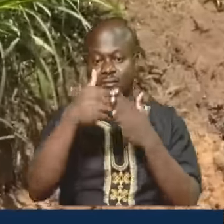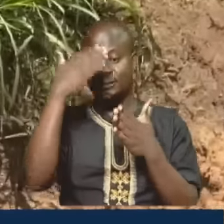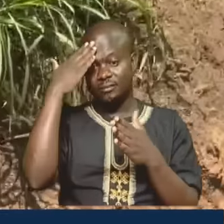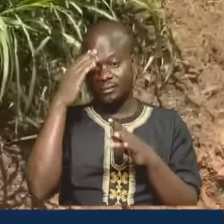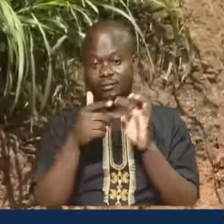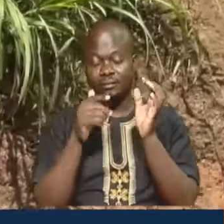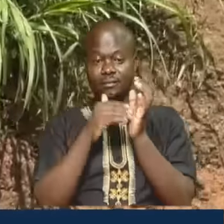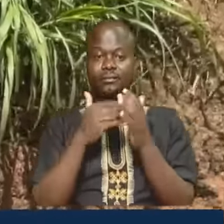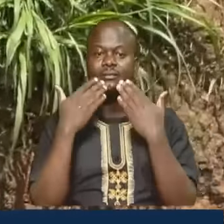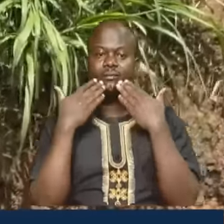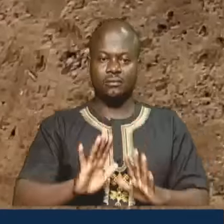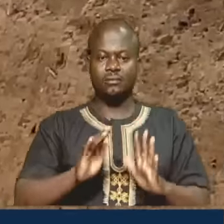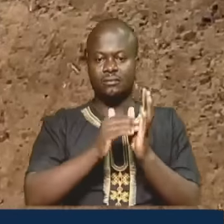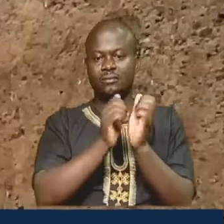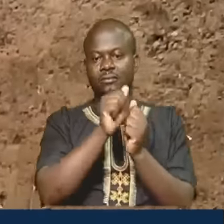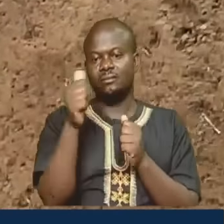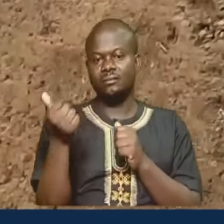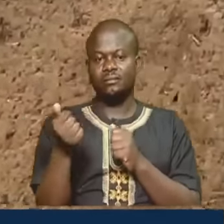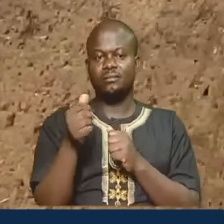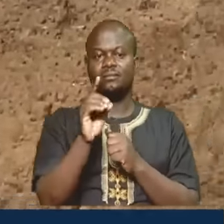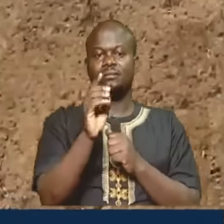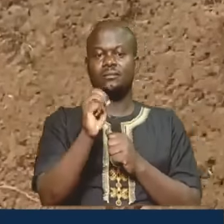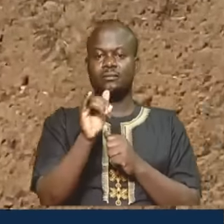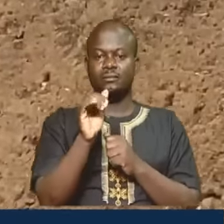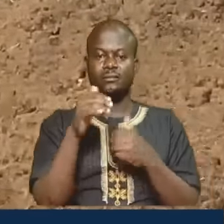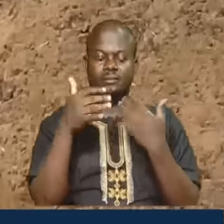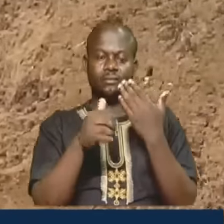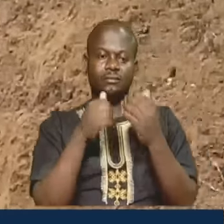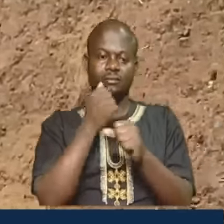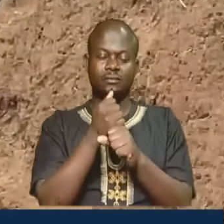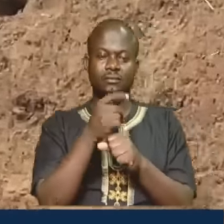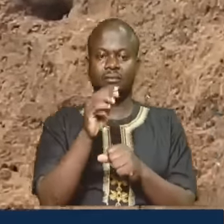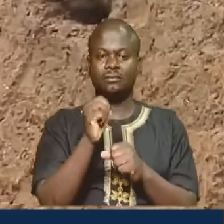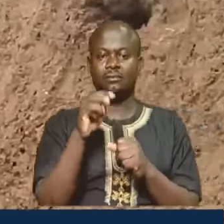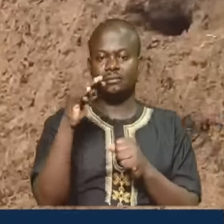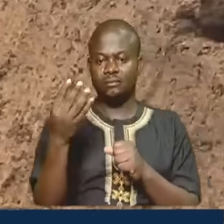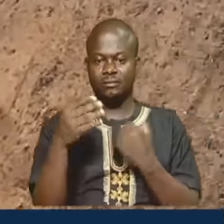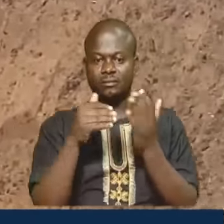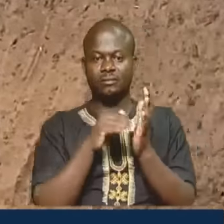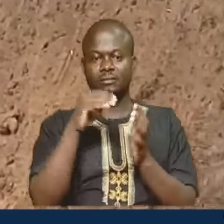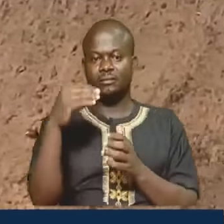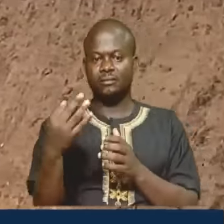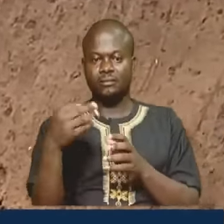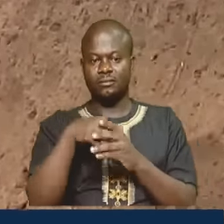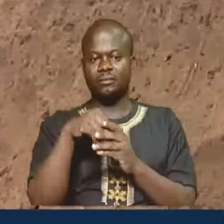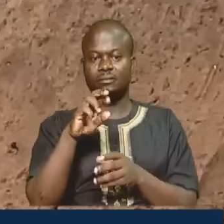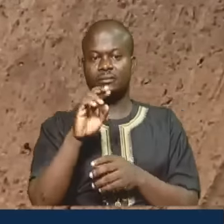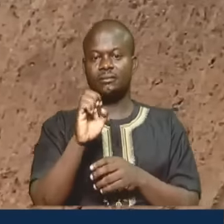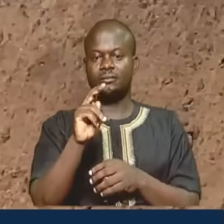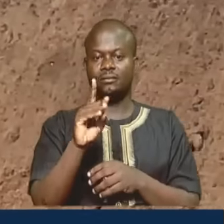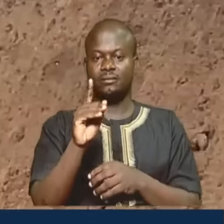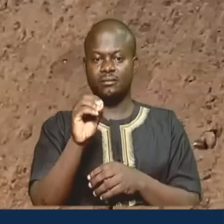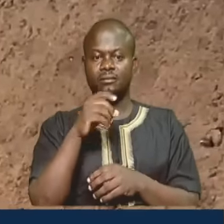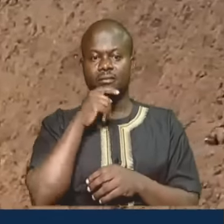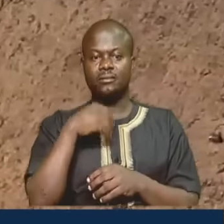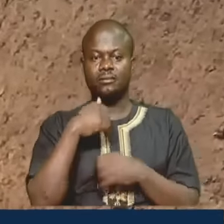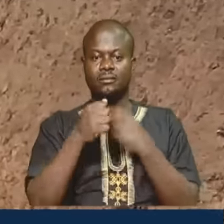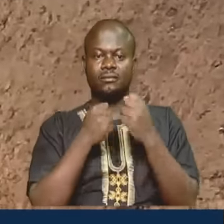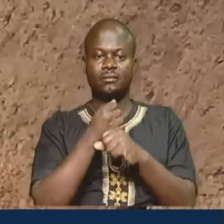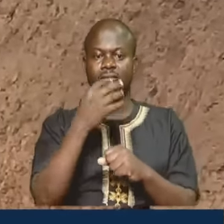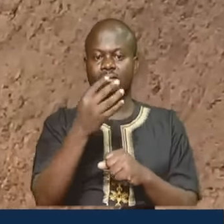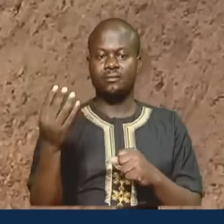ndetse buranamushima uyu Damien yamaze gukora ibirometero 4 byo muri Gicumbi na 3 byo muri Rurindo ni umugabo ufite imyaka